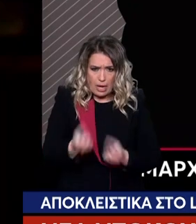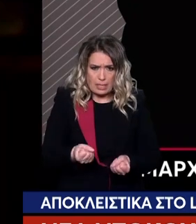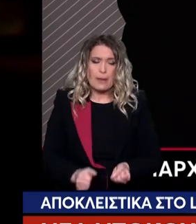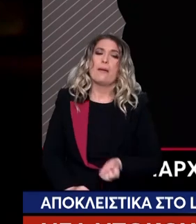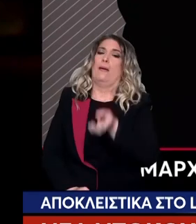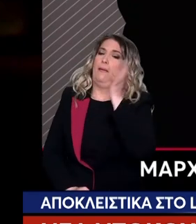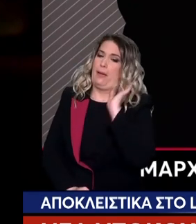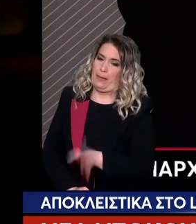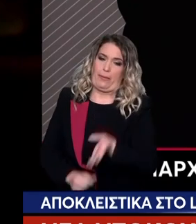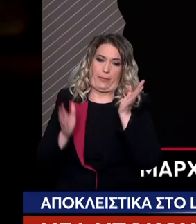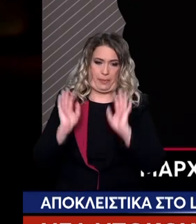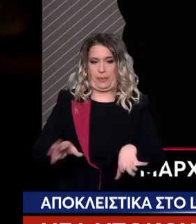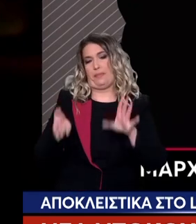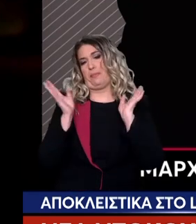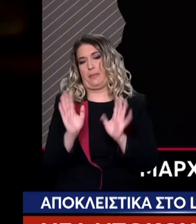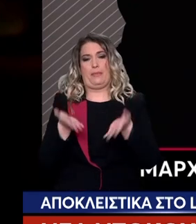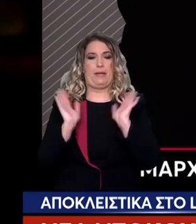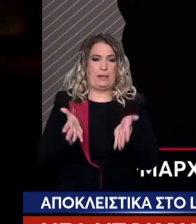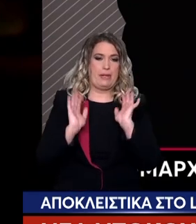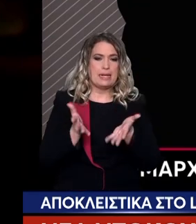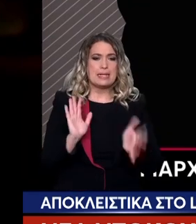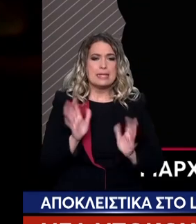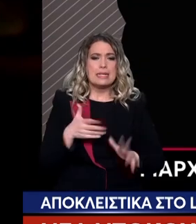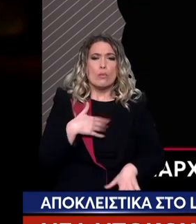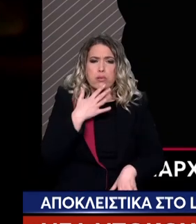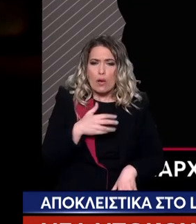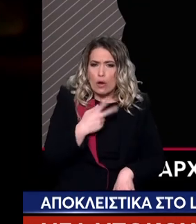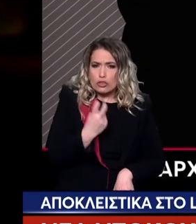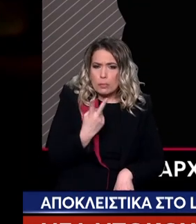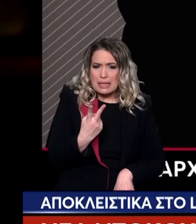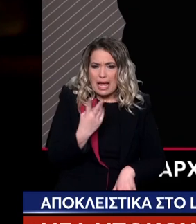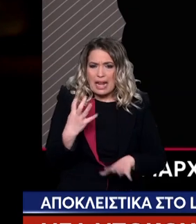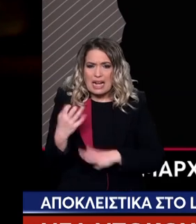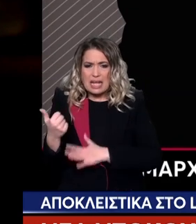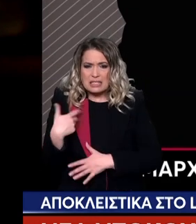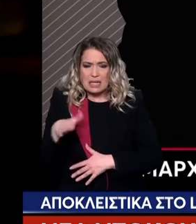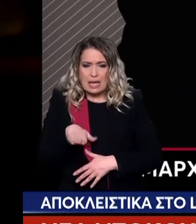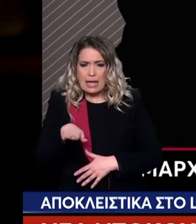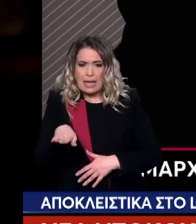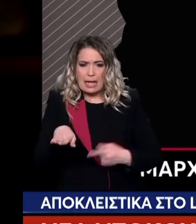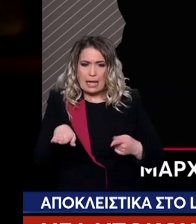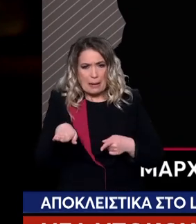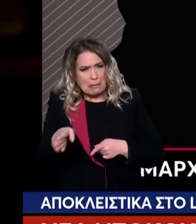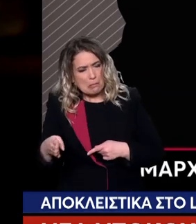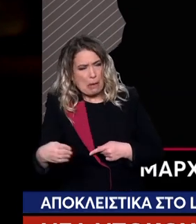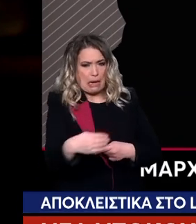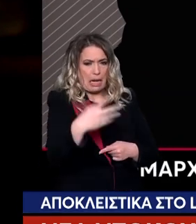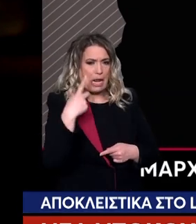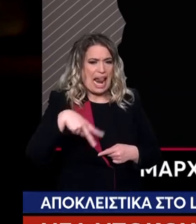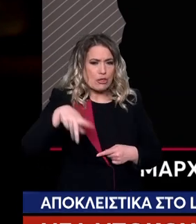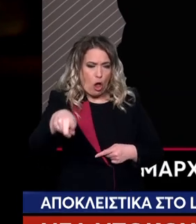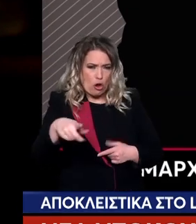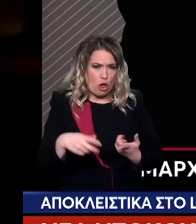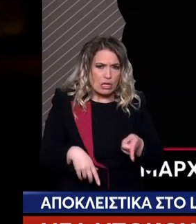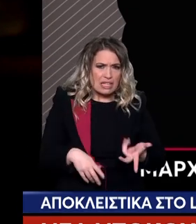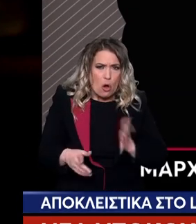άκου περίμενε ρε δημήτρη γιατί θέλω να διώξω 2596 τι έχω διάδρομο να το διώξω μεχ το λιτόχωρο να το διώξω